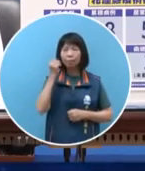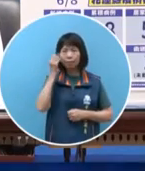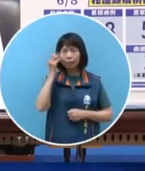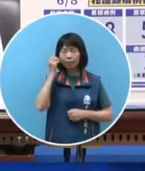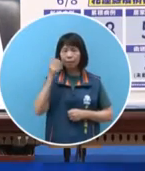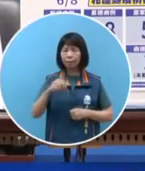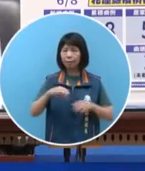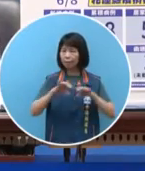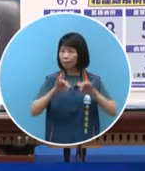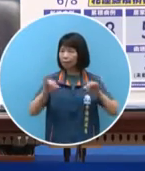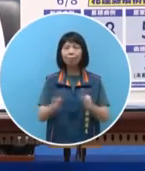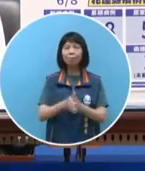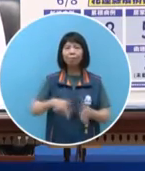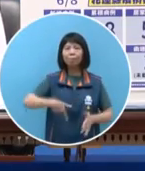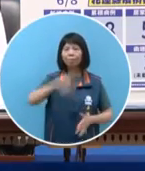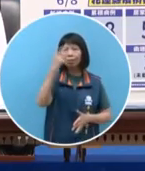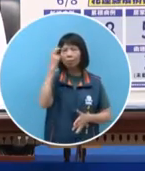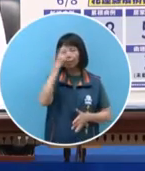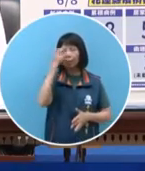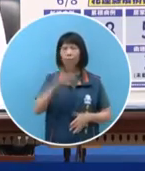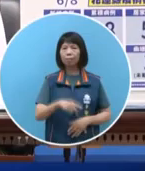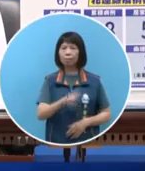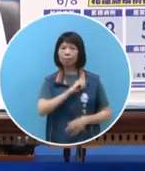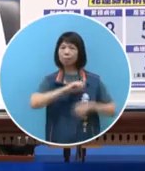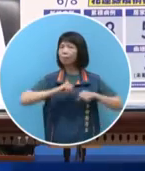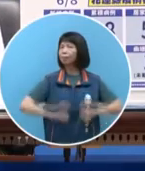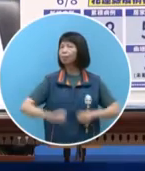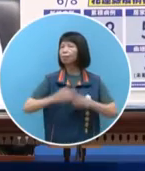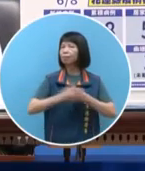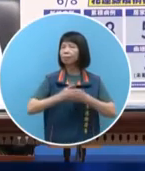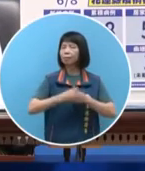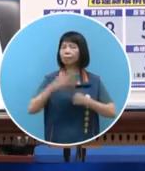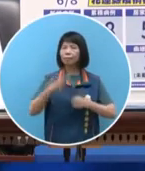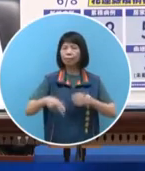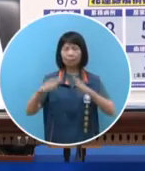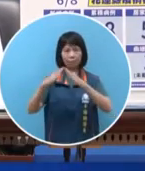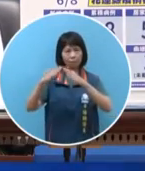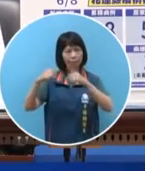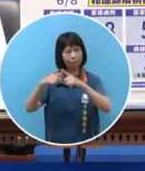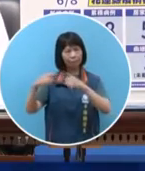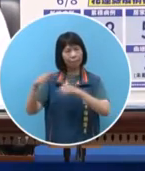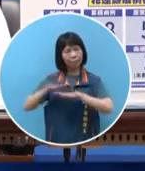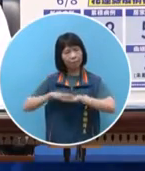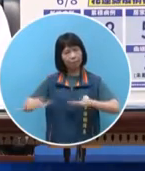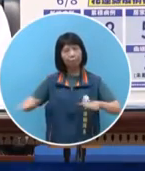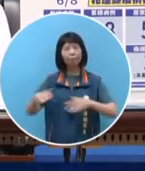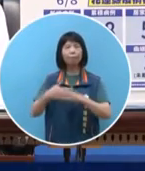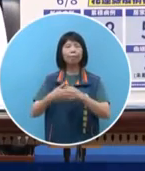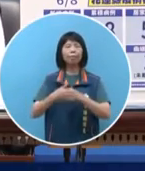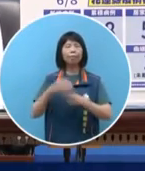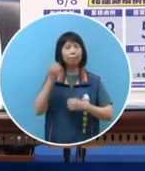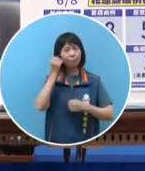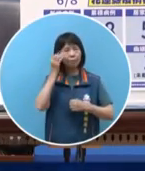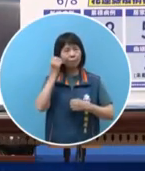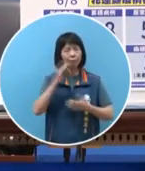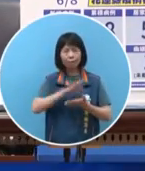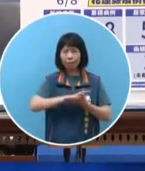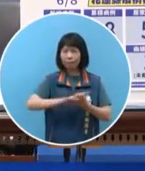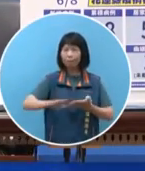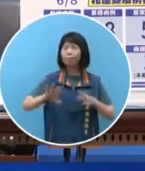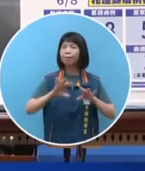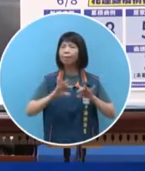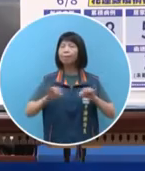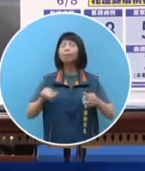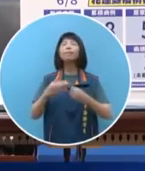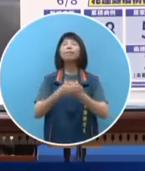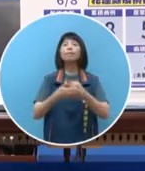增219例的确诊病例，而花莲县连续4天零确诊。县长许正卫在下午3点的花莲